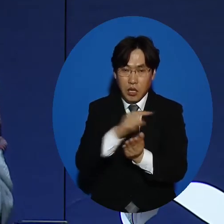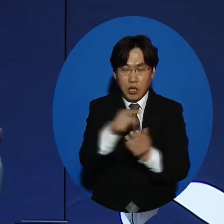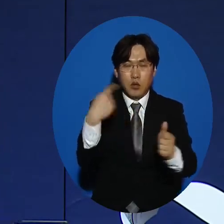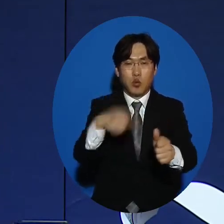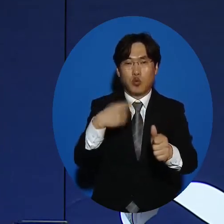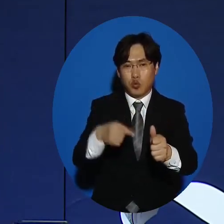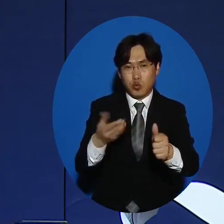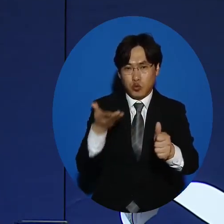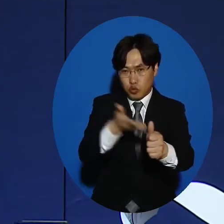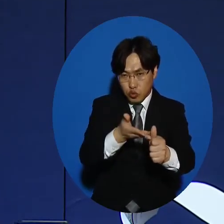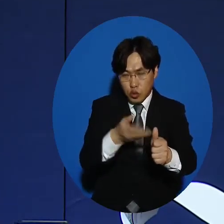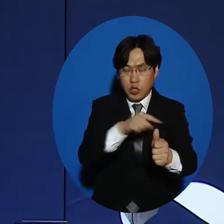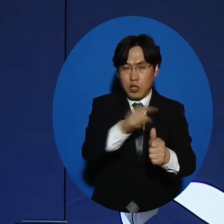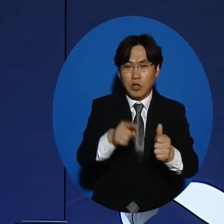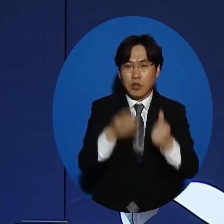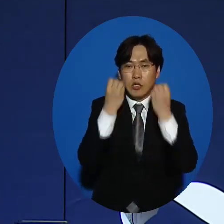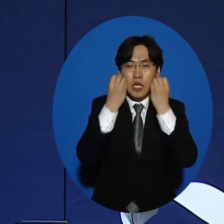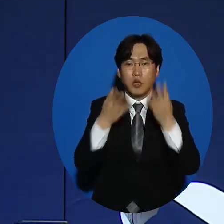돼요.